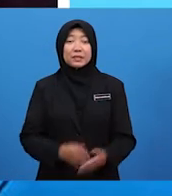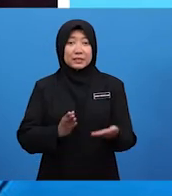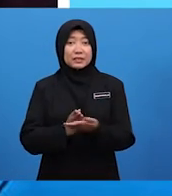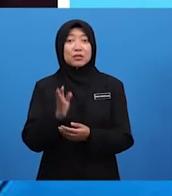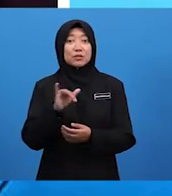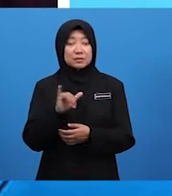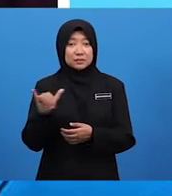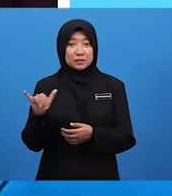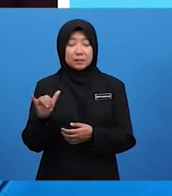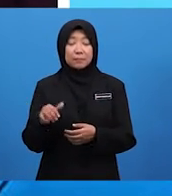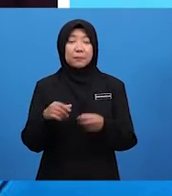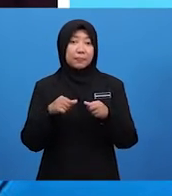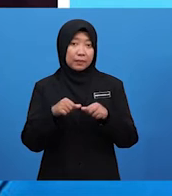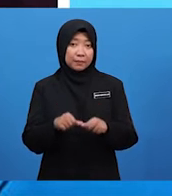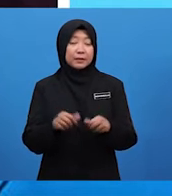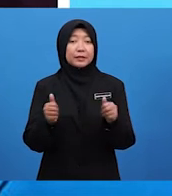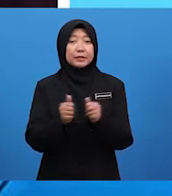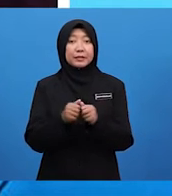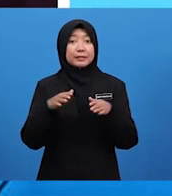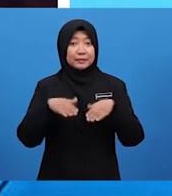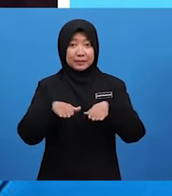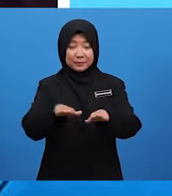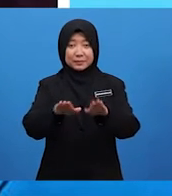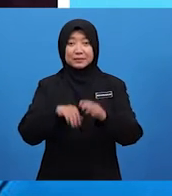Seterusnya, tetapkan dengan jahitan mesin.